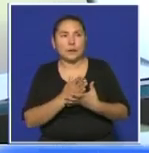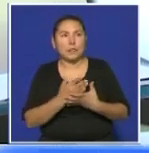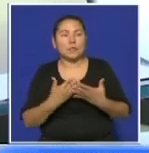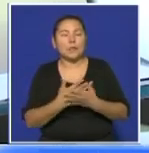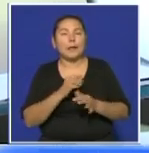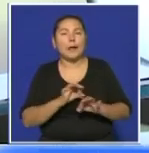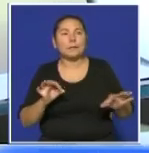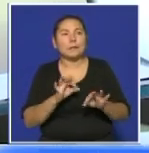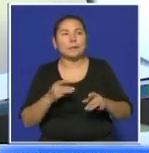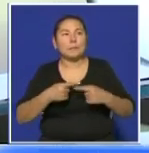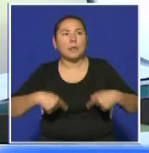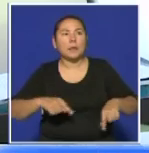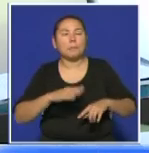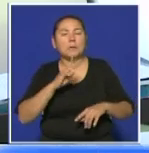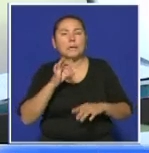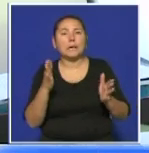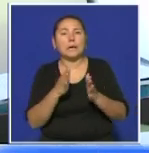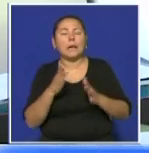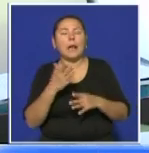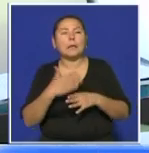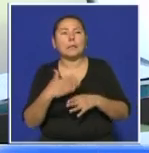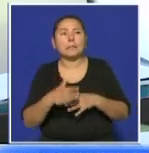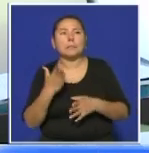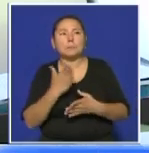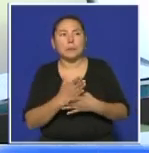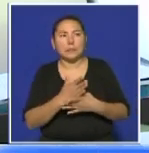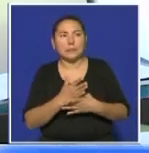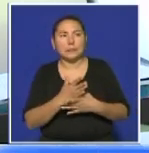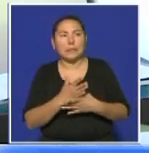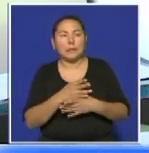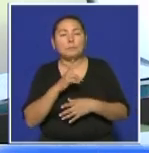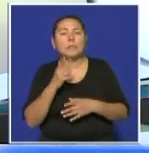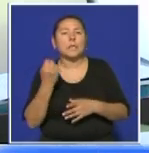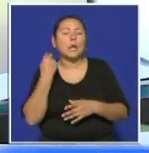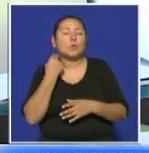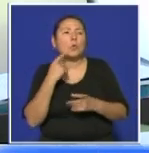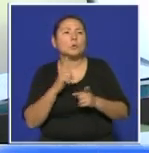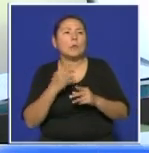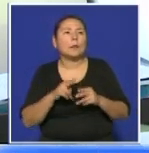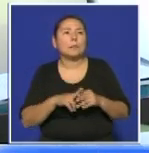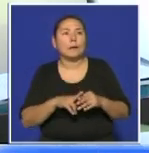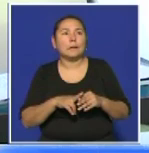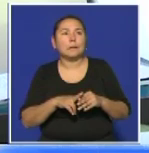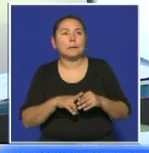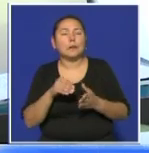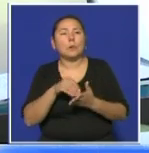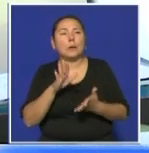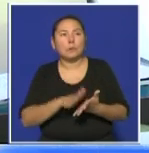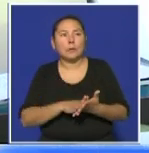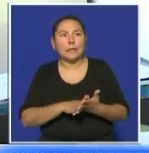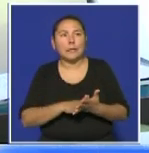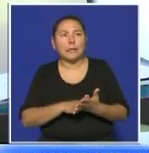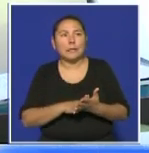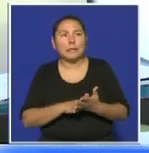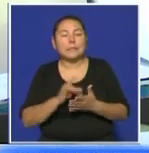Жаңағы сіз айтқан кейбір мекемелер ол микроқаржы ұйымдарына жатпайды. Микроқаржы ұйымдары арнайы реестр тіркелу керек.